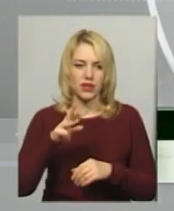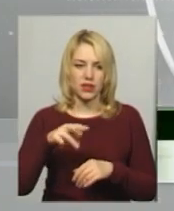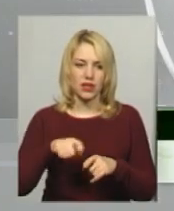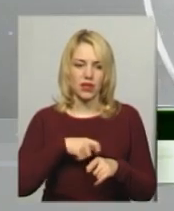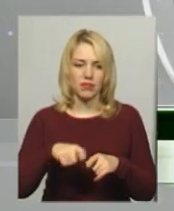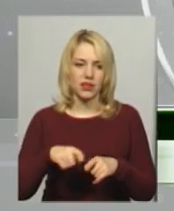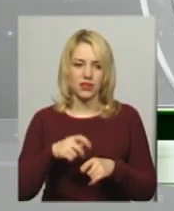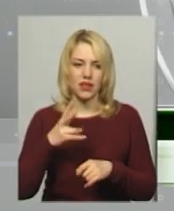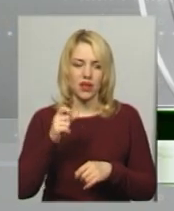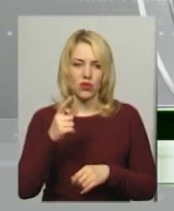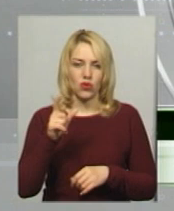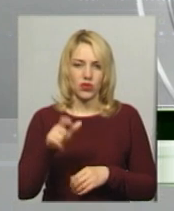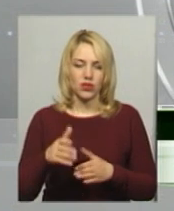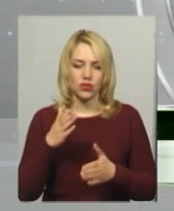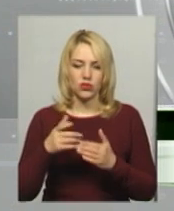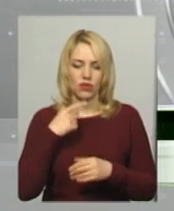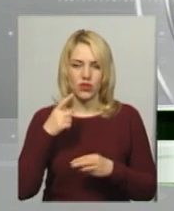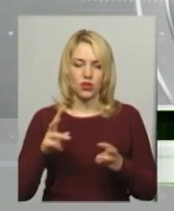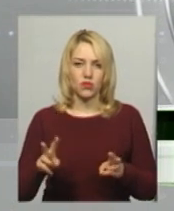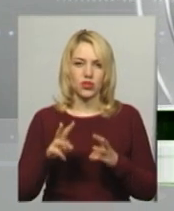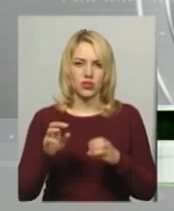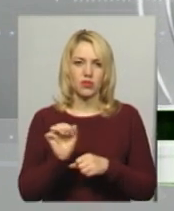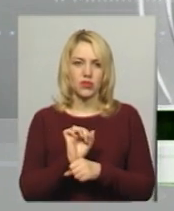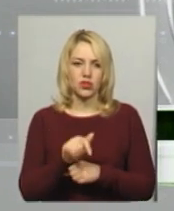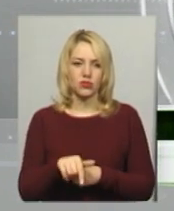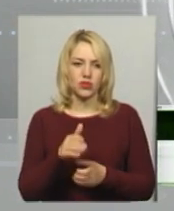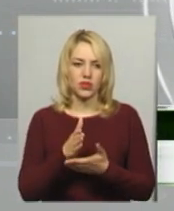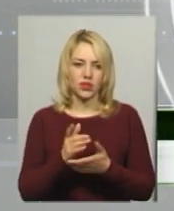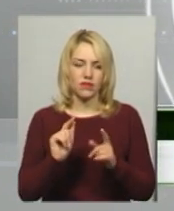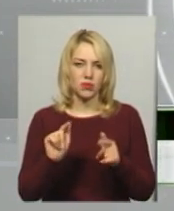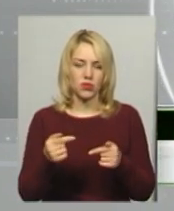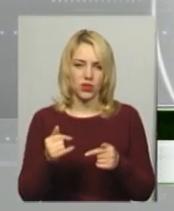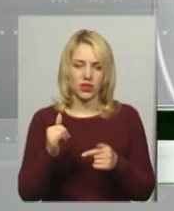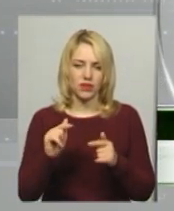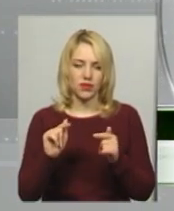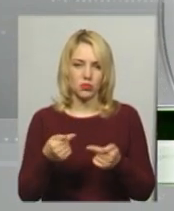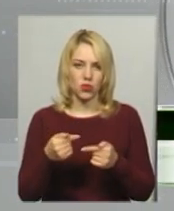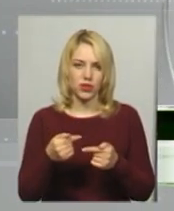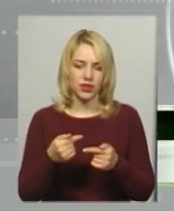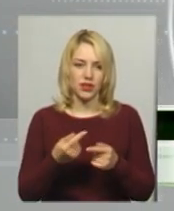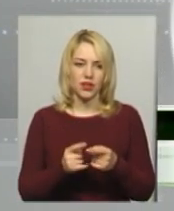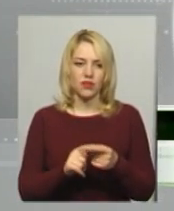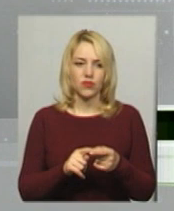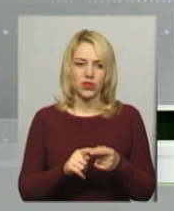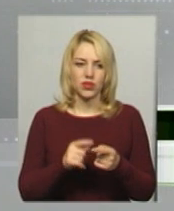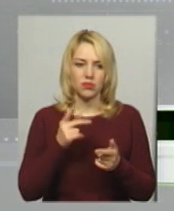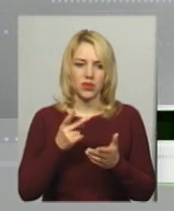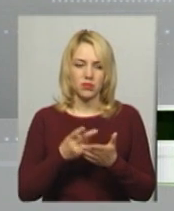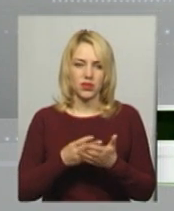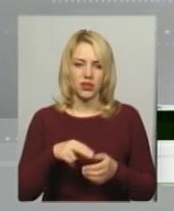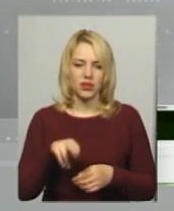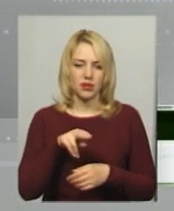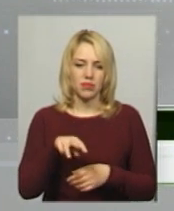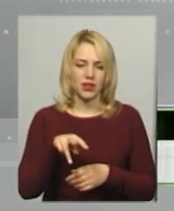Якщо говорити про пожежні машини, тут так само є вимоги, і вимоги вони передбачені